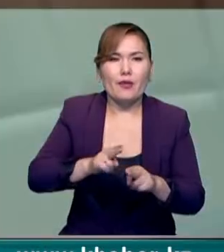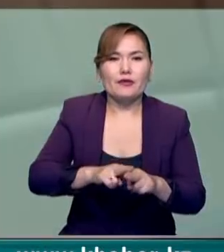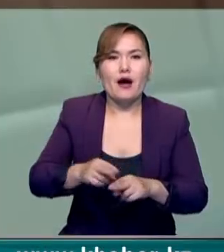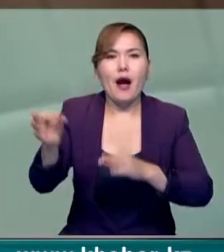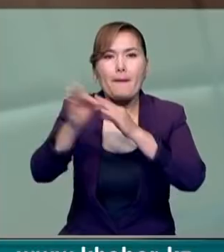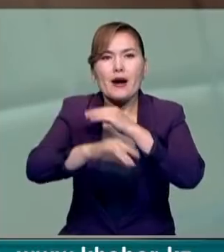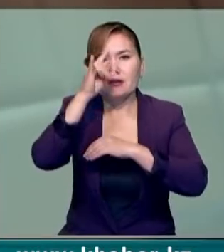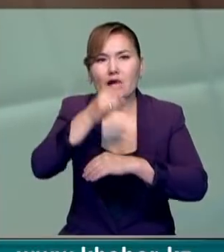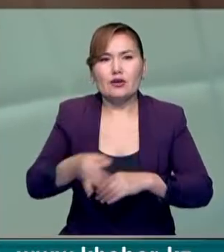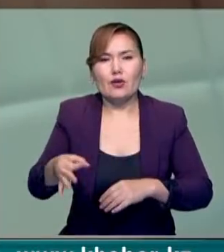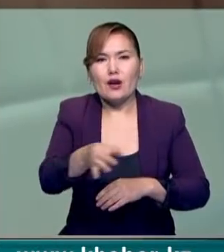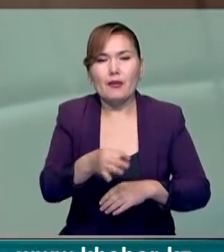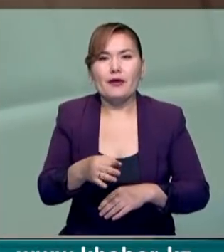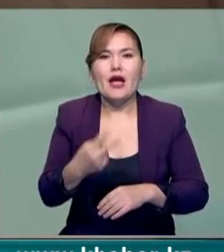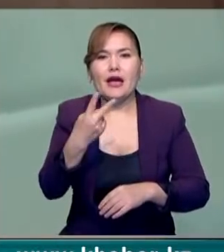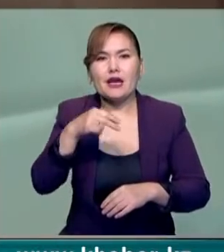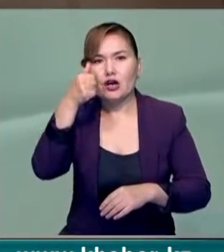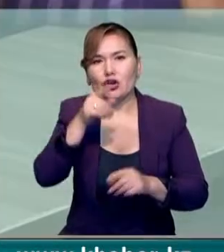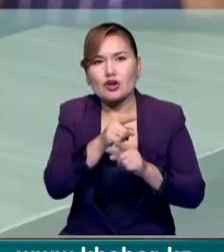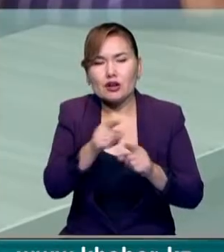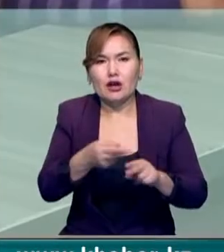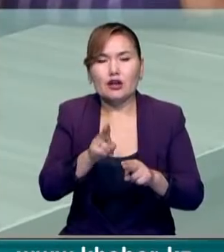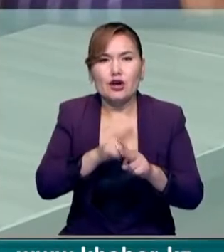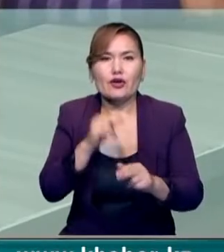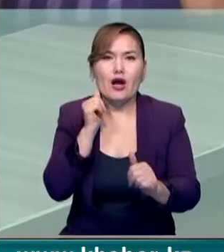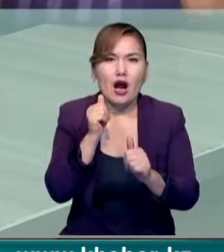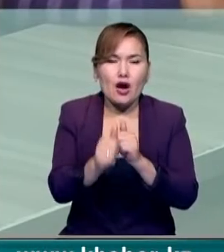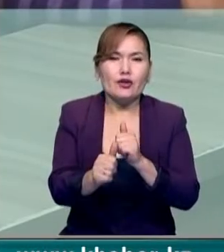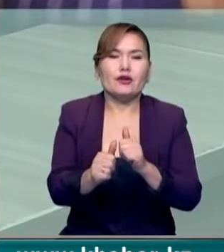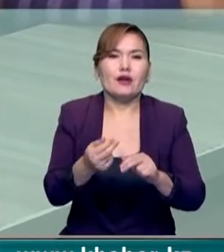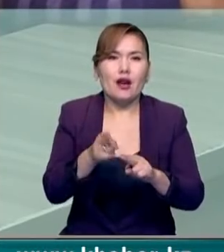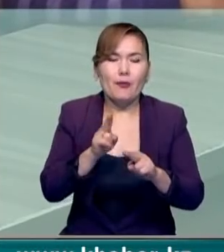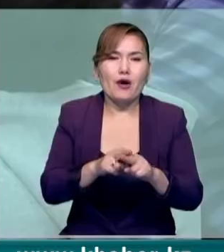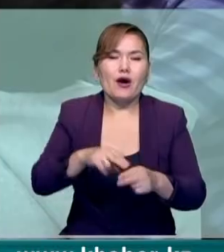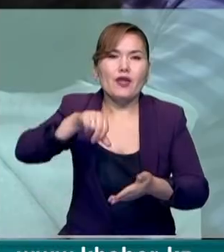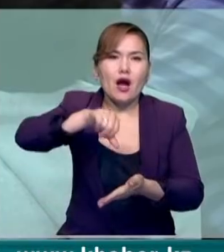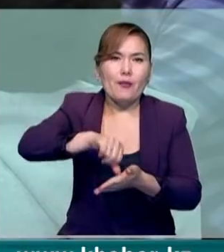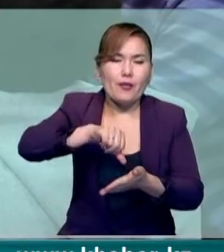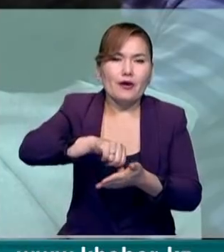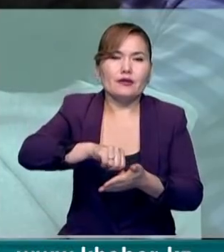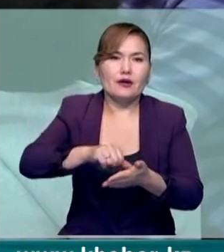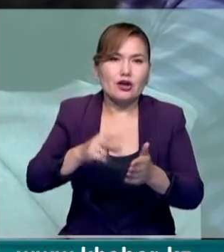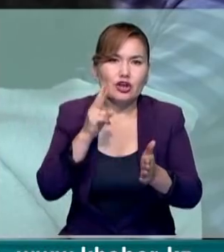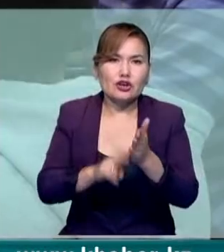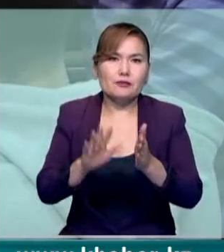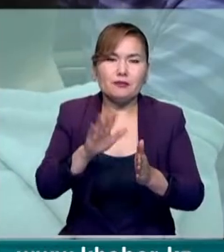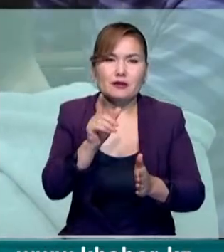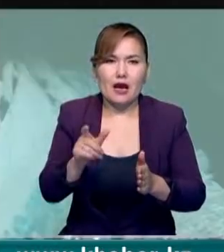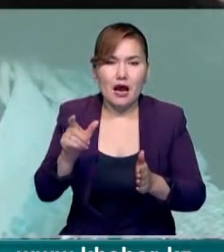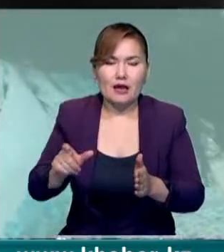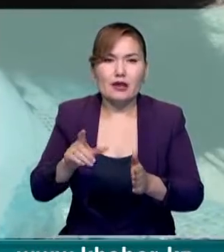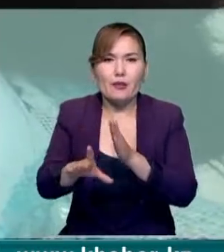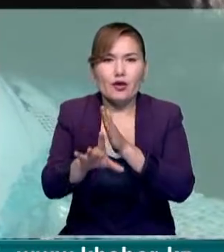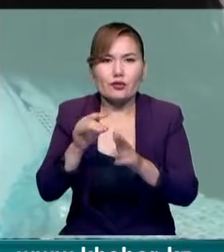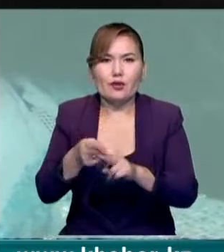Қазақстан облысында алғашқы 2 жылда 100-ден жүйрік есімдер сапынан табылуға үміткер ретінде 75 адам ұсынылыпты. Олардың